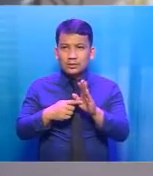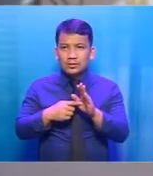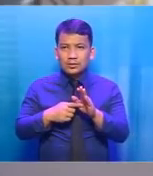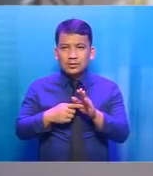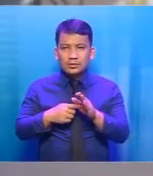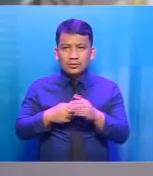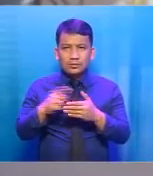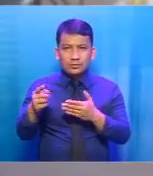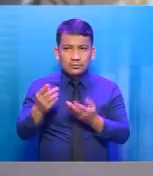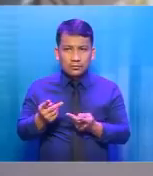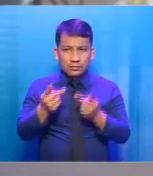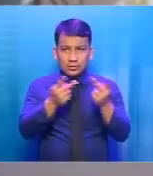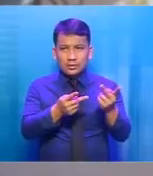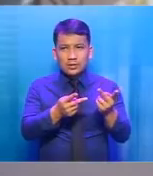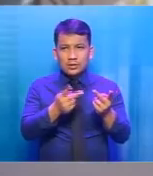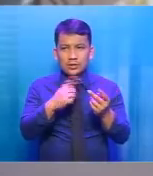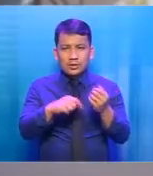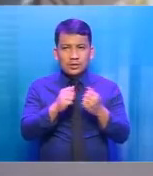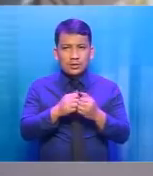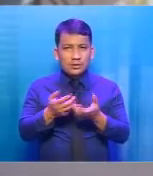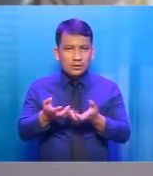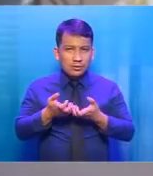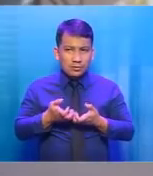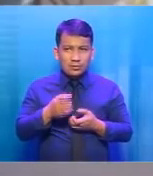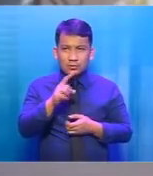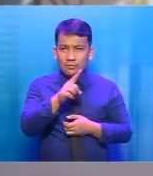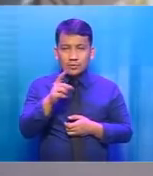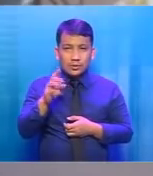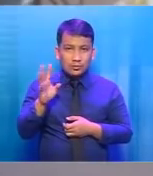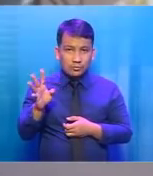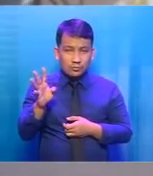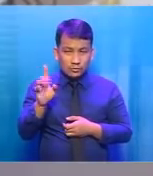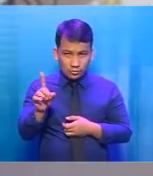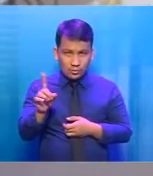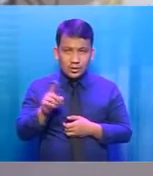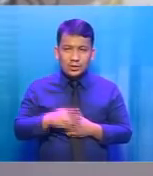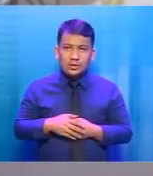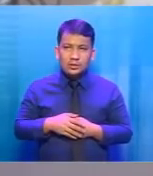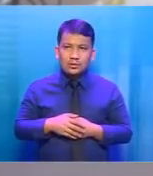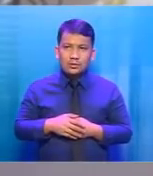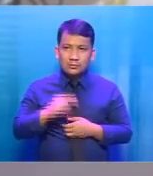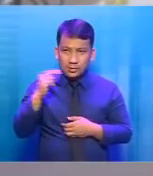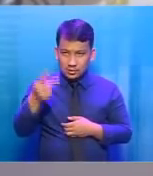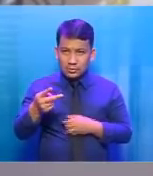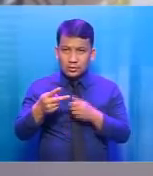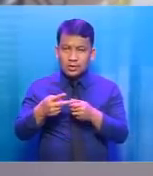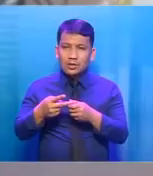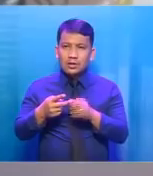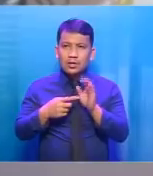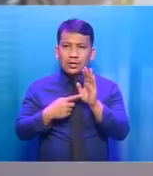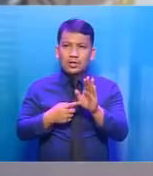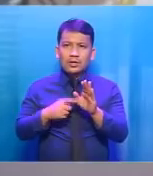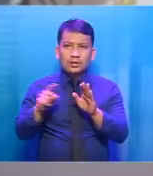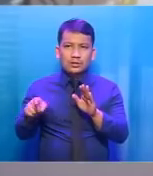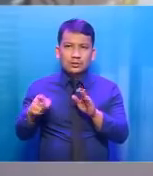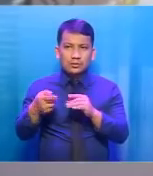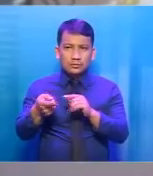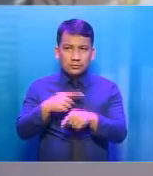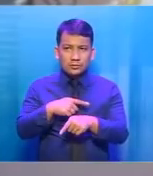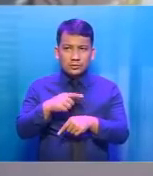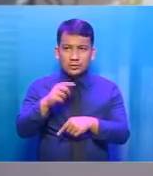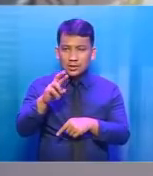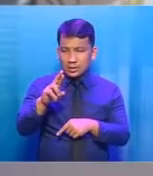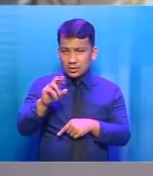Ang proposed toll fee at hiling nila is 141. At ang pangalawang section naman po, yung from